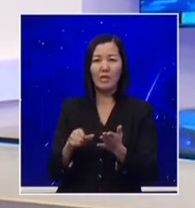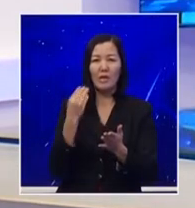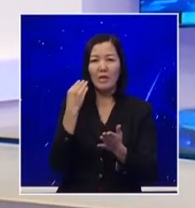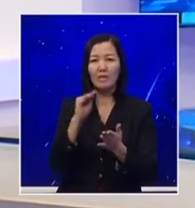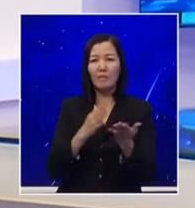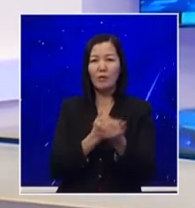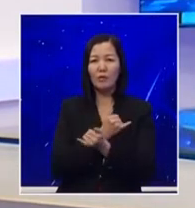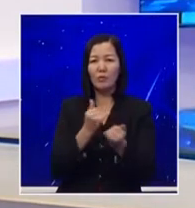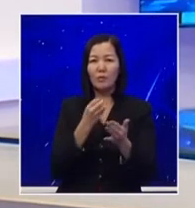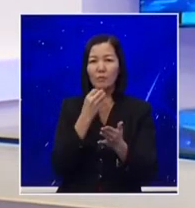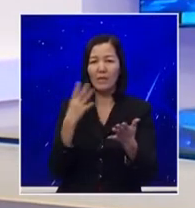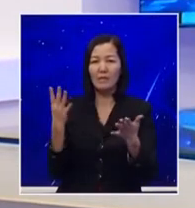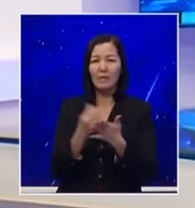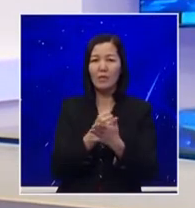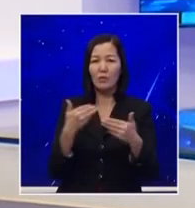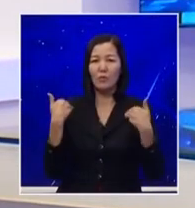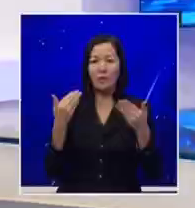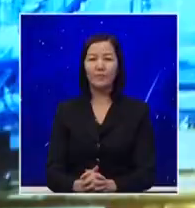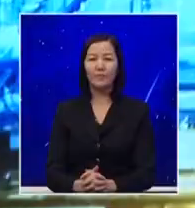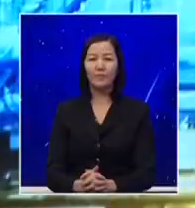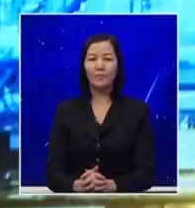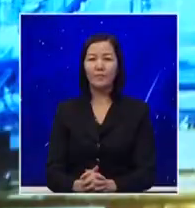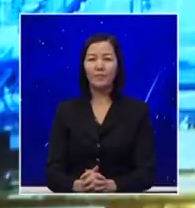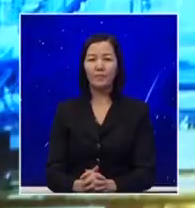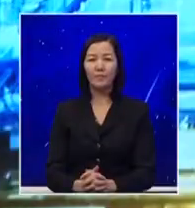деп жақсы нәтиже көрсету керектігін ескертті.